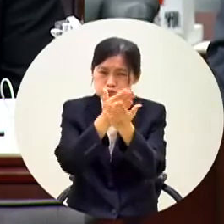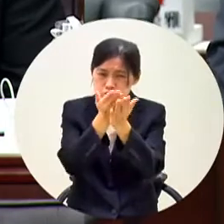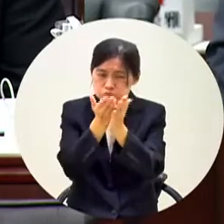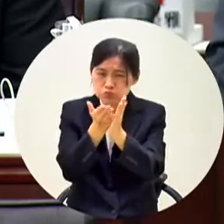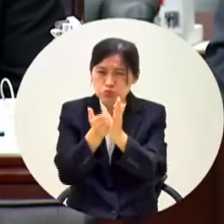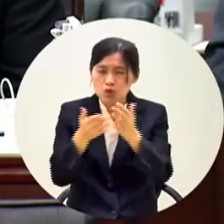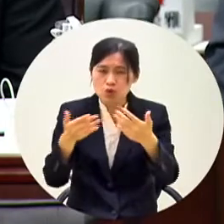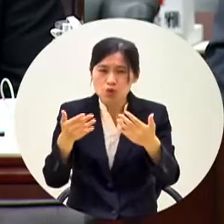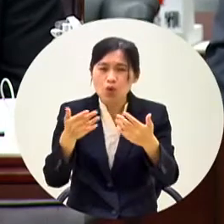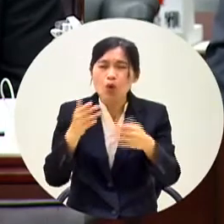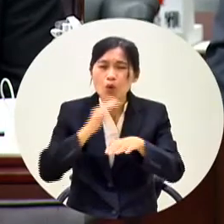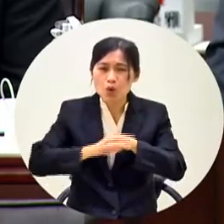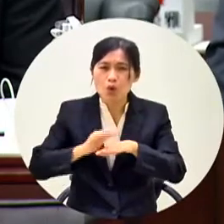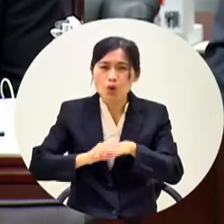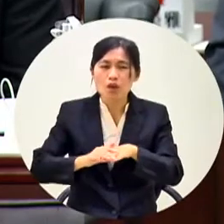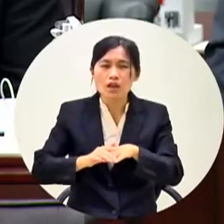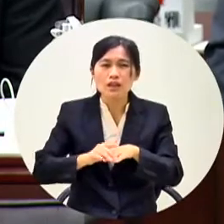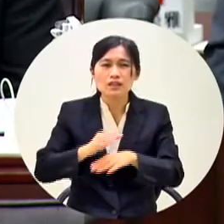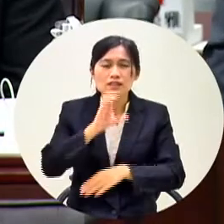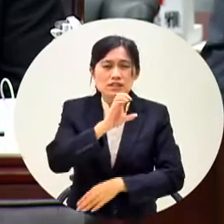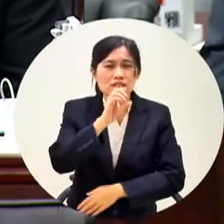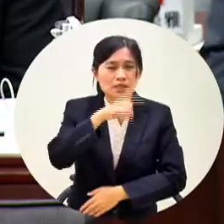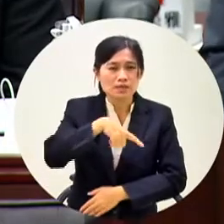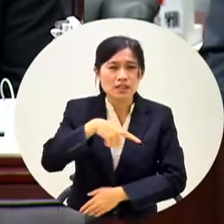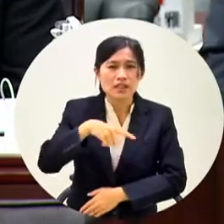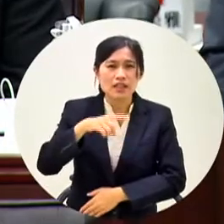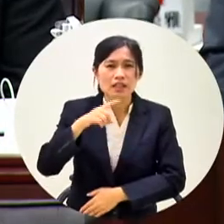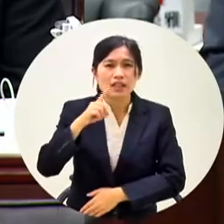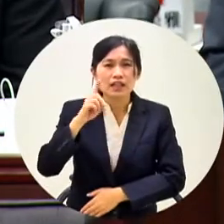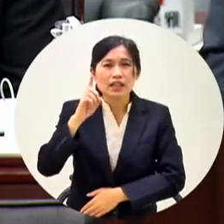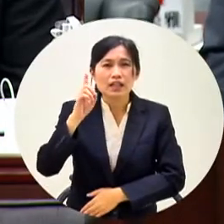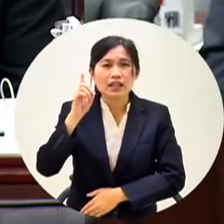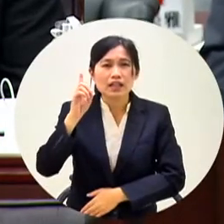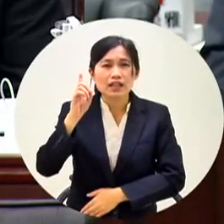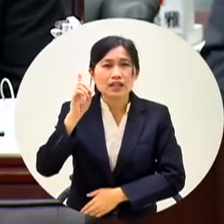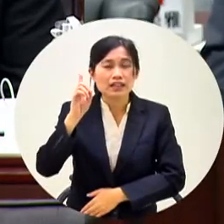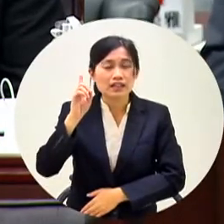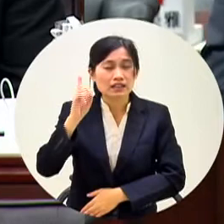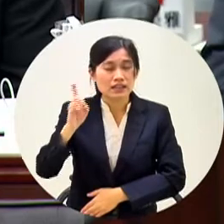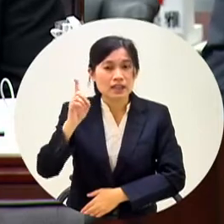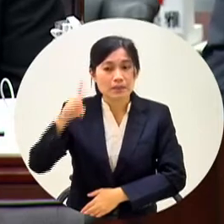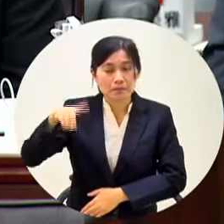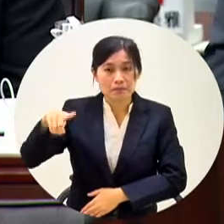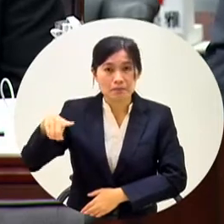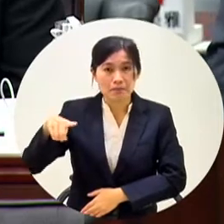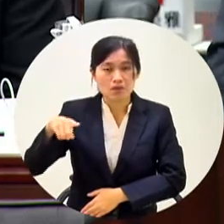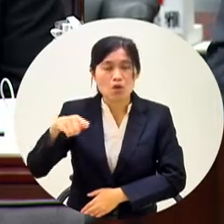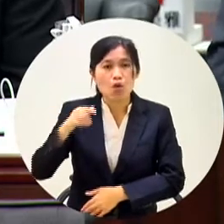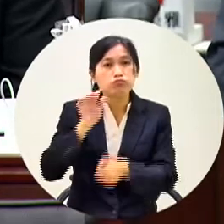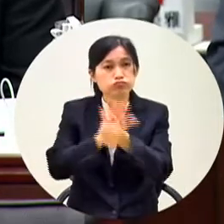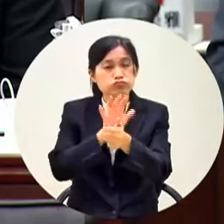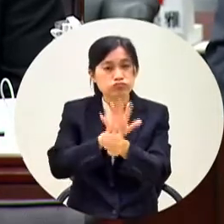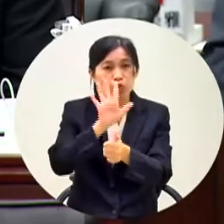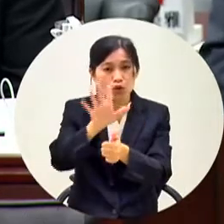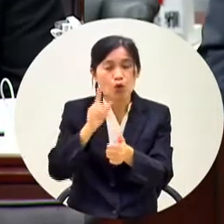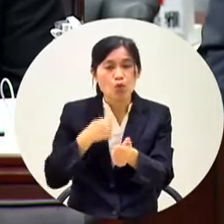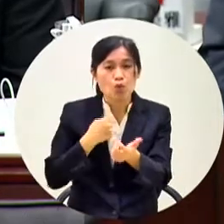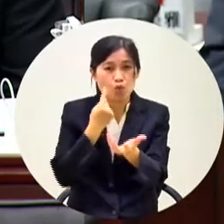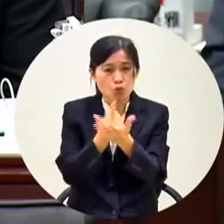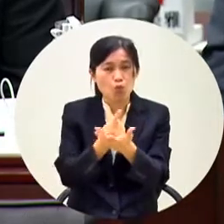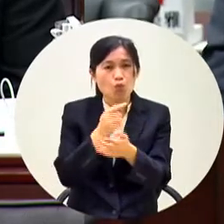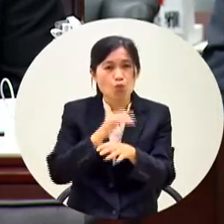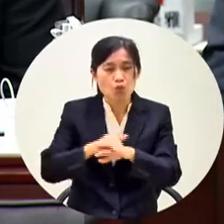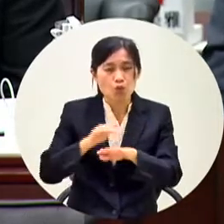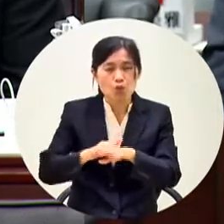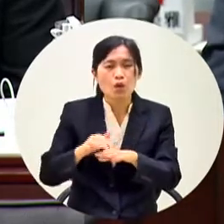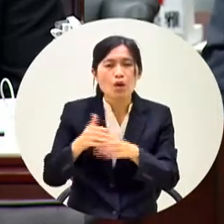入 CPTPP 这个绝对会是一个正面的一个帮助。那我也相信因为供应链